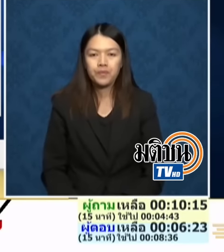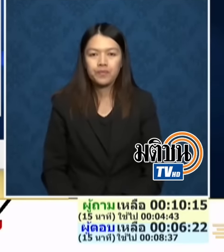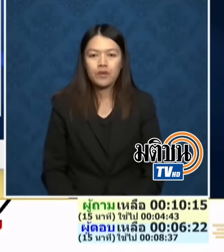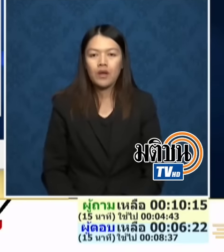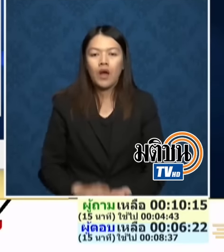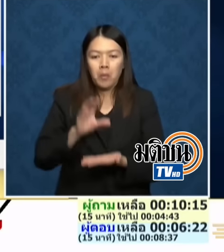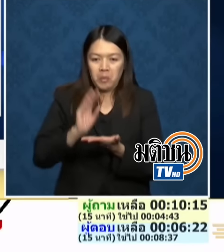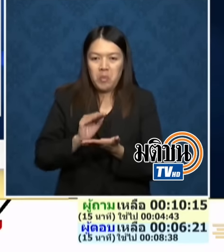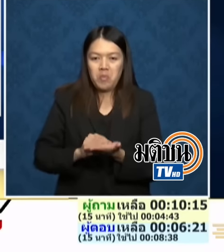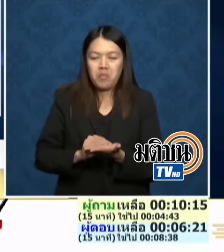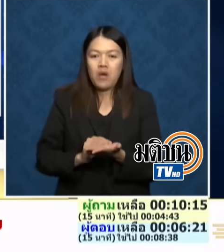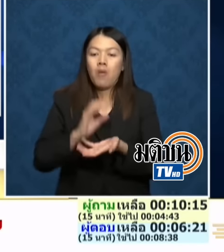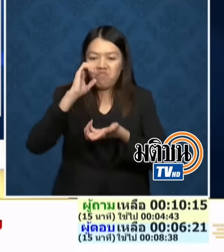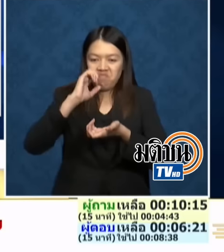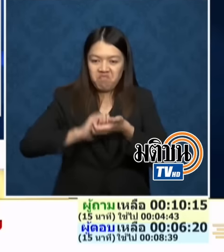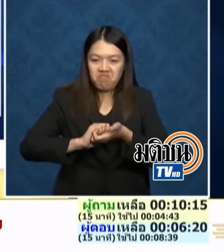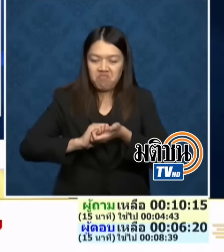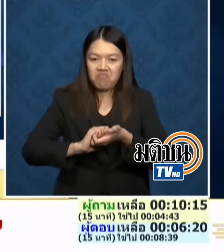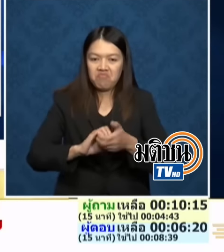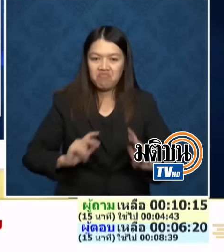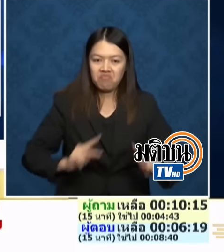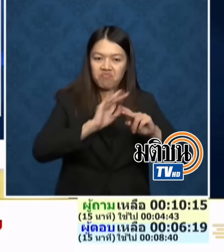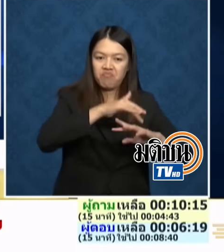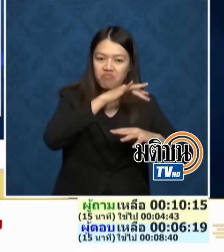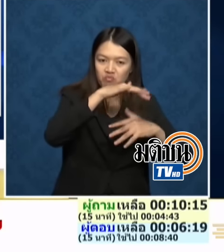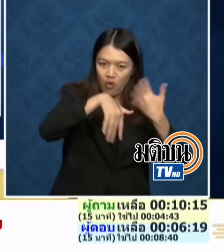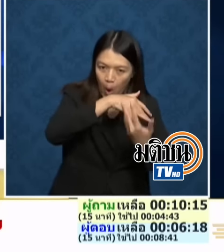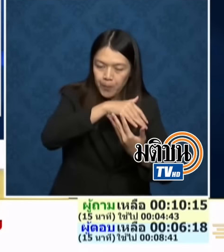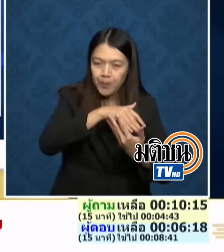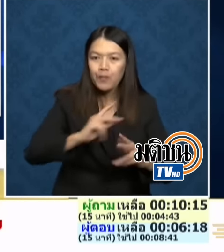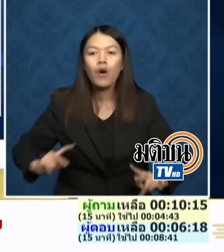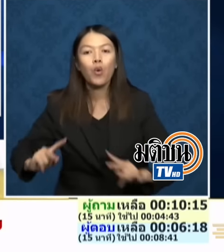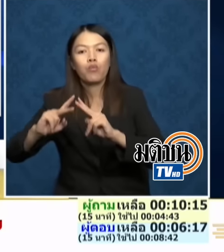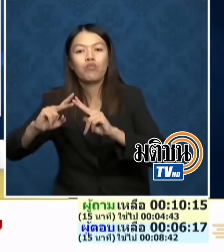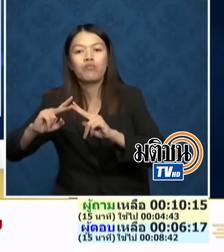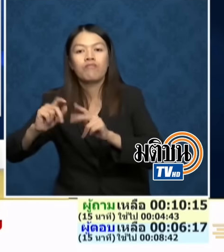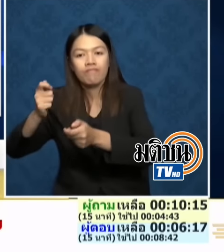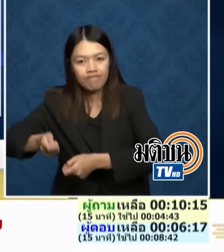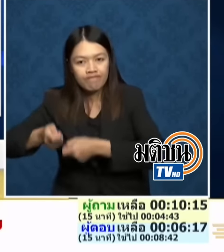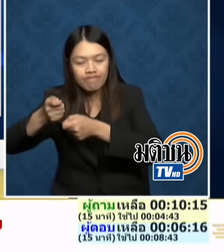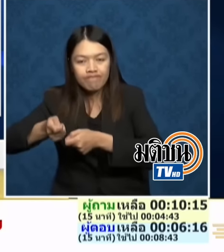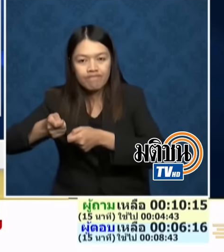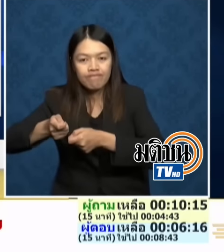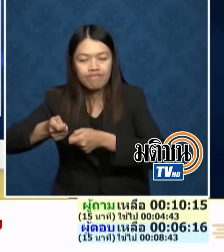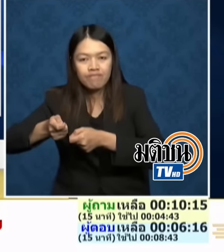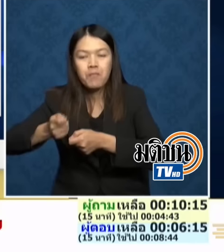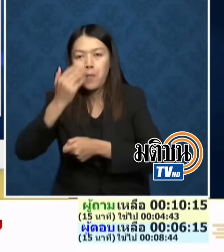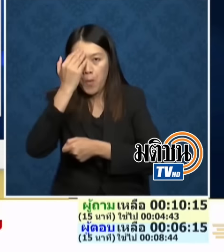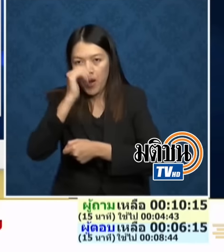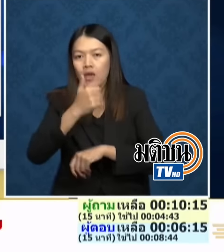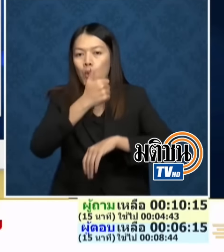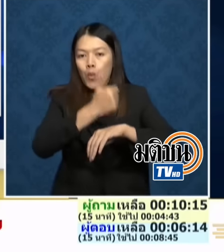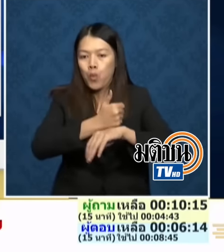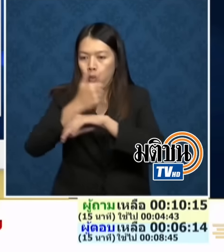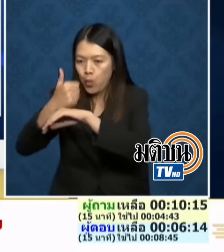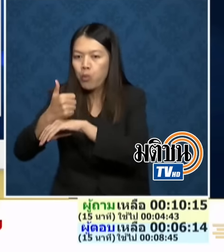การบนทึกความรวมมอระห่างกระส่วงทัพกรณมชาตและส่วดร้อมกับกระส่วงเกษตรและสากรโดยท่านประหัด